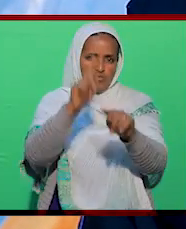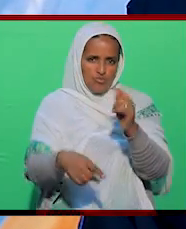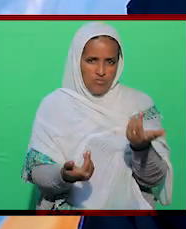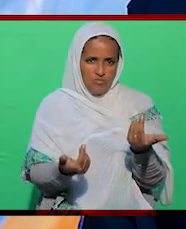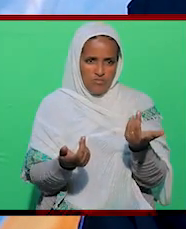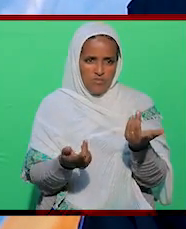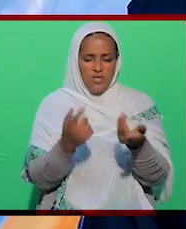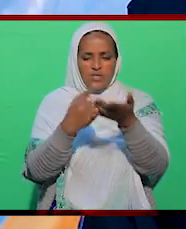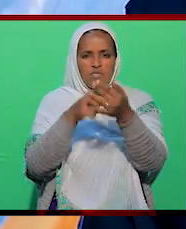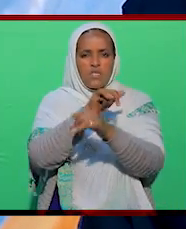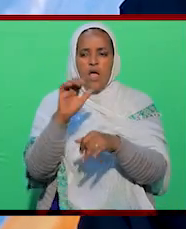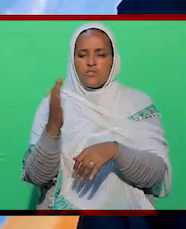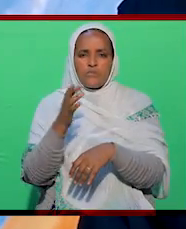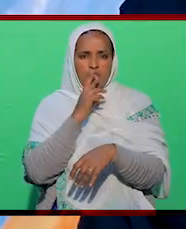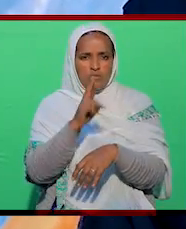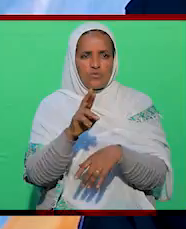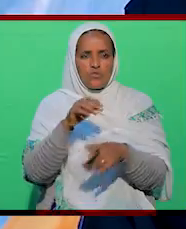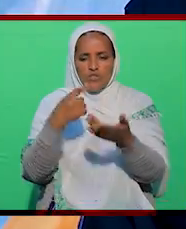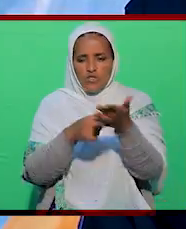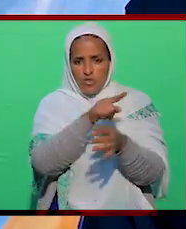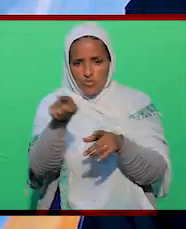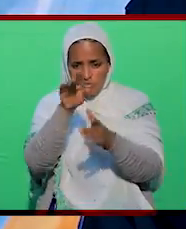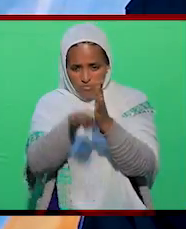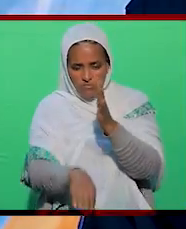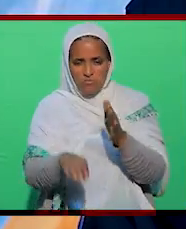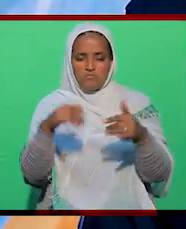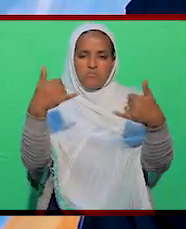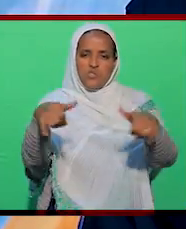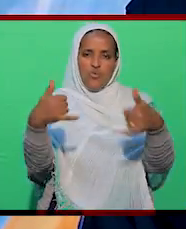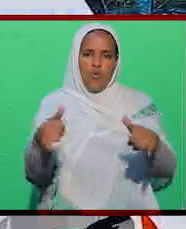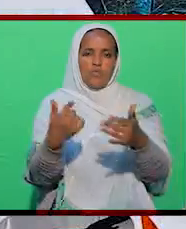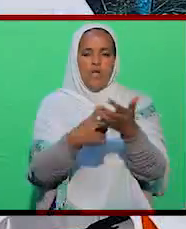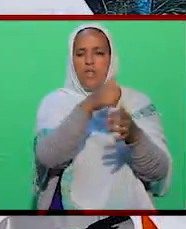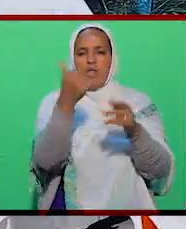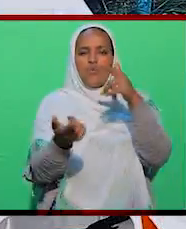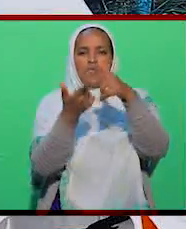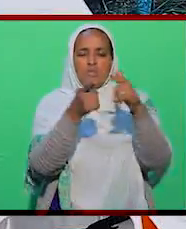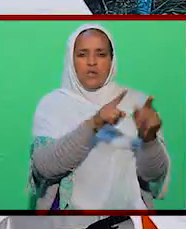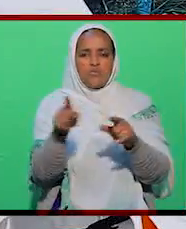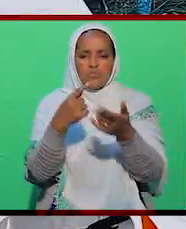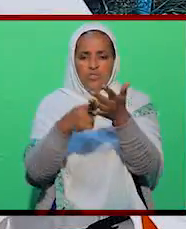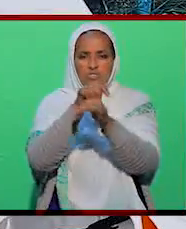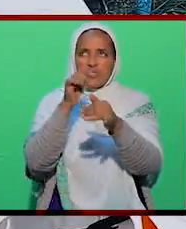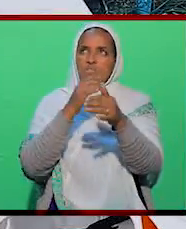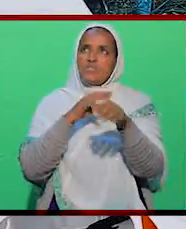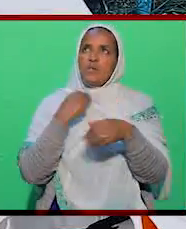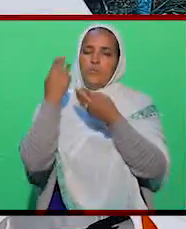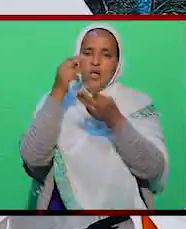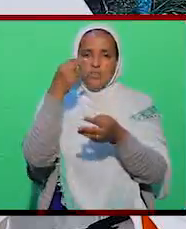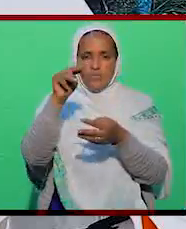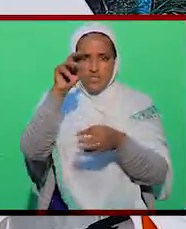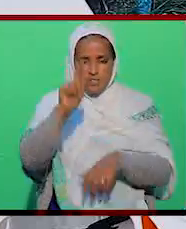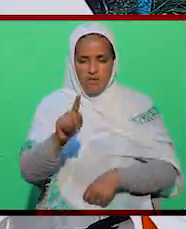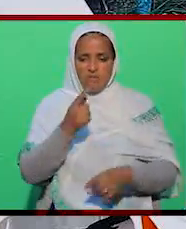አይችሉም በነገራችን እነዚህ አስመሳዮቹ ግን ያው ከነሱ ያነሱትን ይጫወቱባቸዋል ሌላ ሁለተኛ ደግሞ እንዲሁም ሰማይት